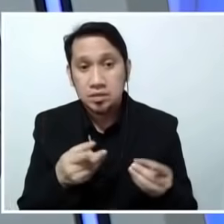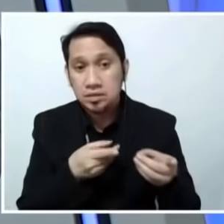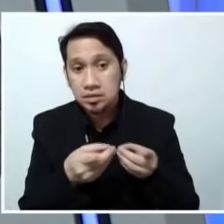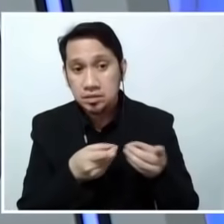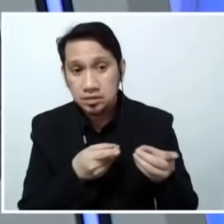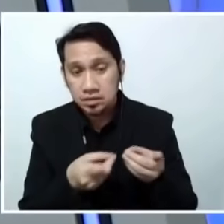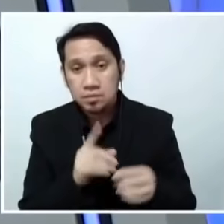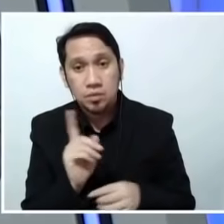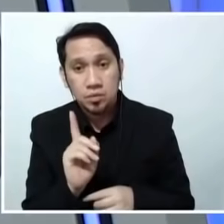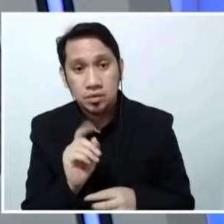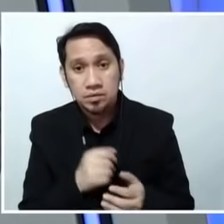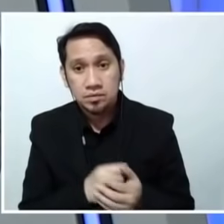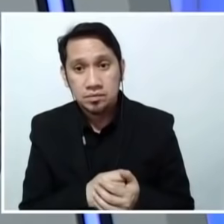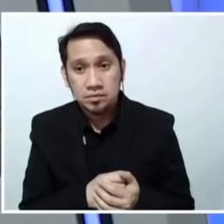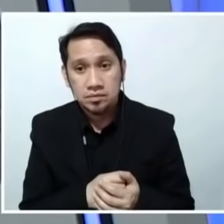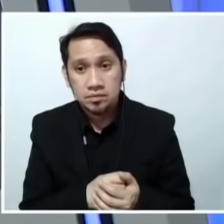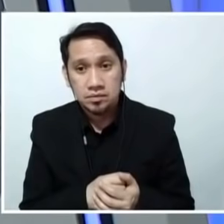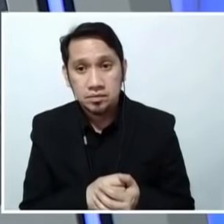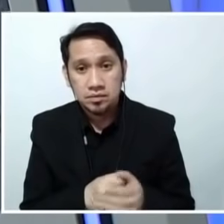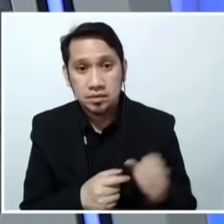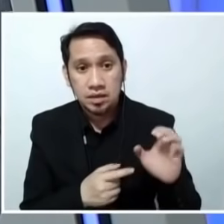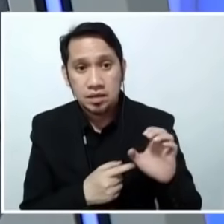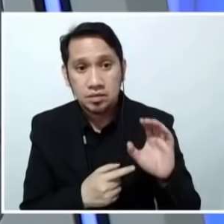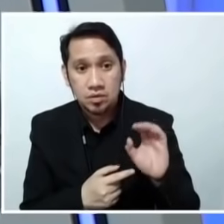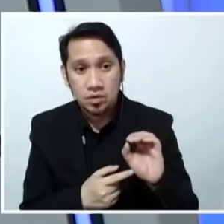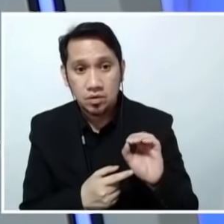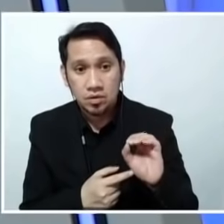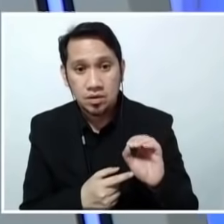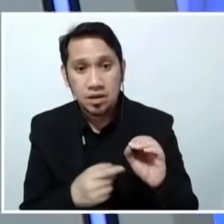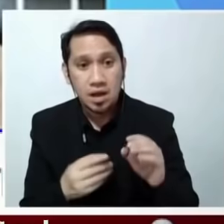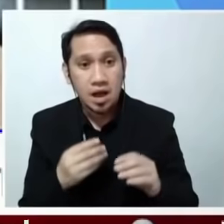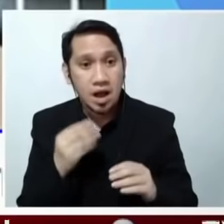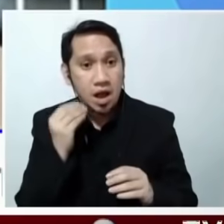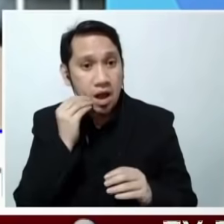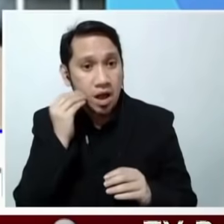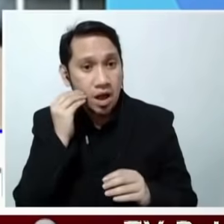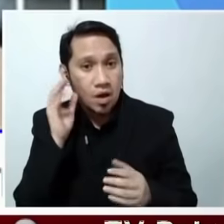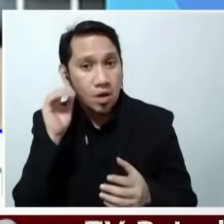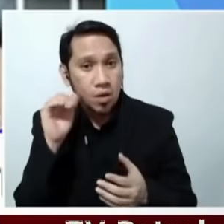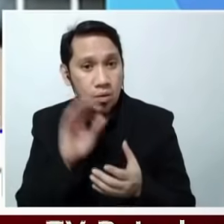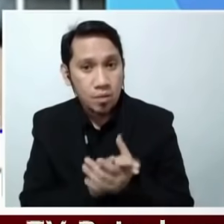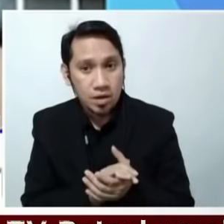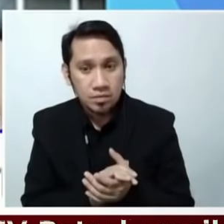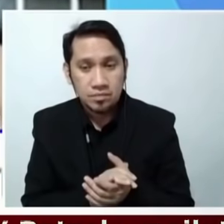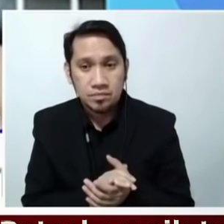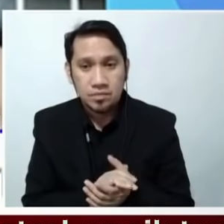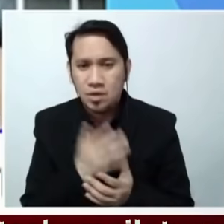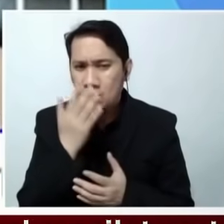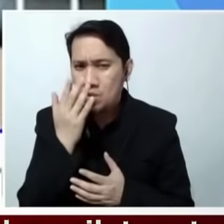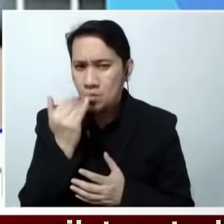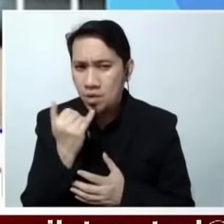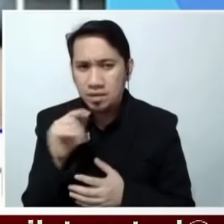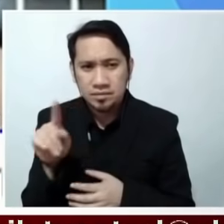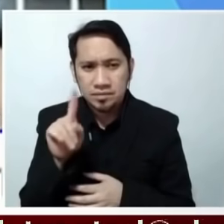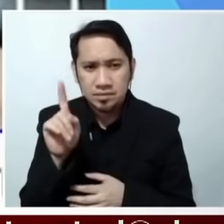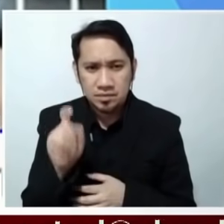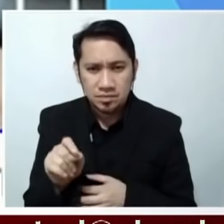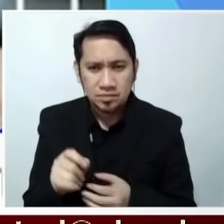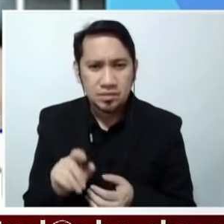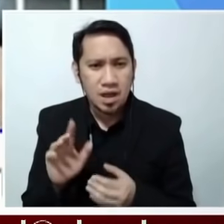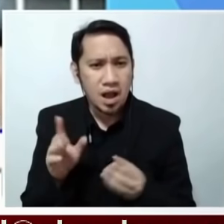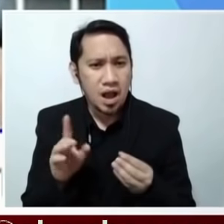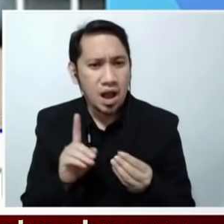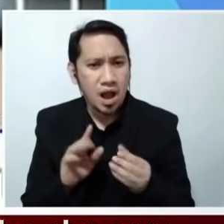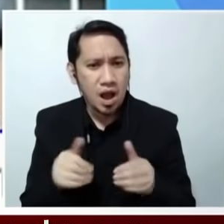isang extraordinary housewife. Tinanong si Senador Amy sa teleradyo kung paano niya may sasalarawan ang